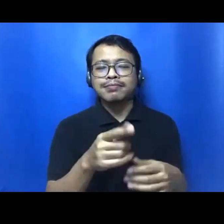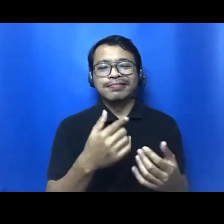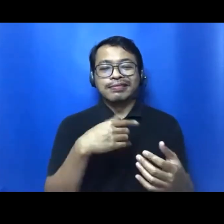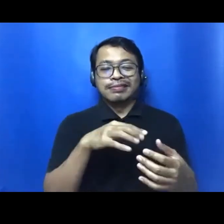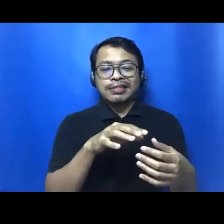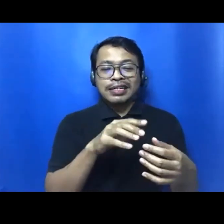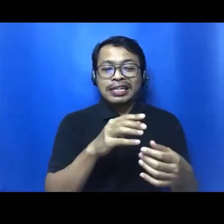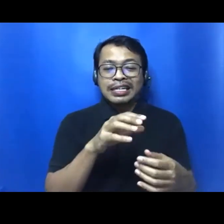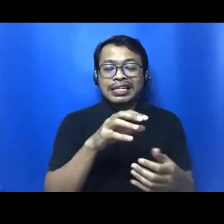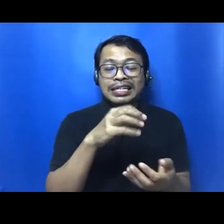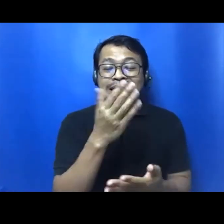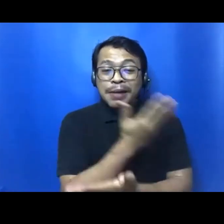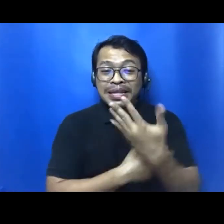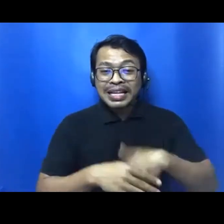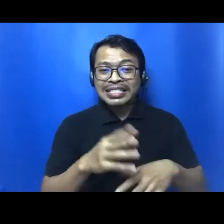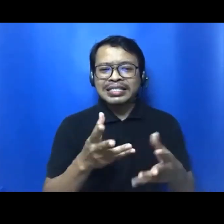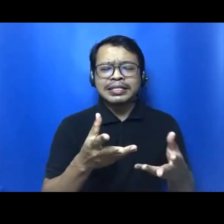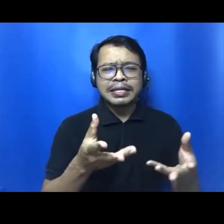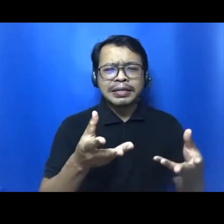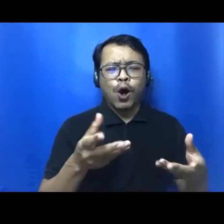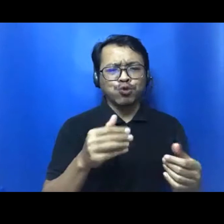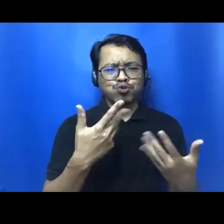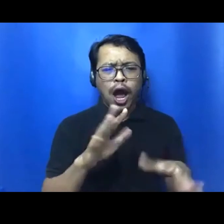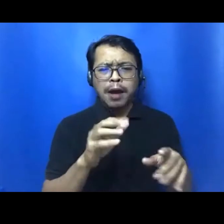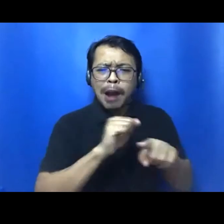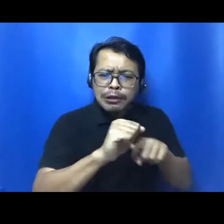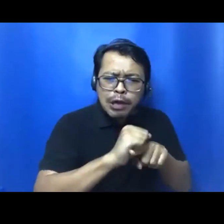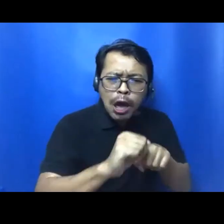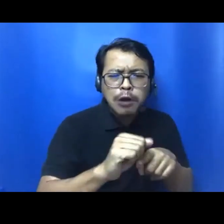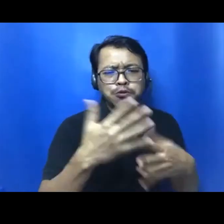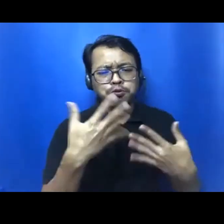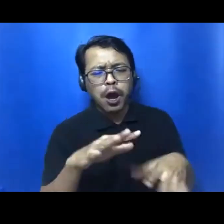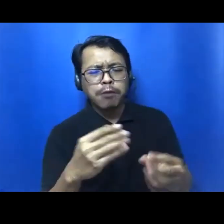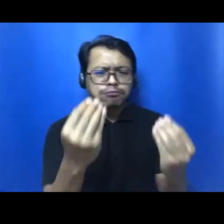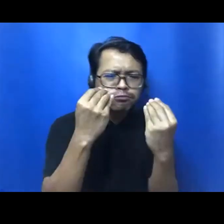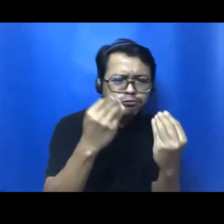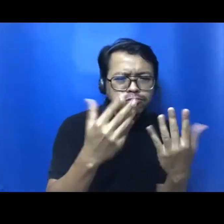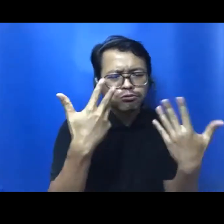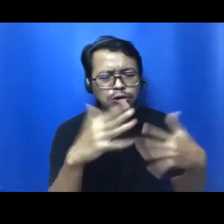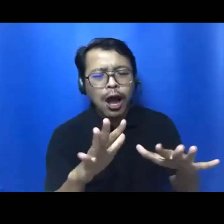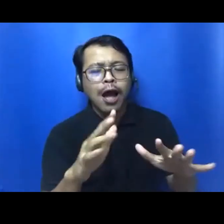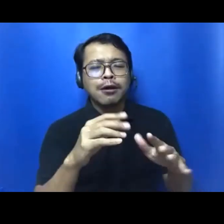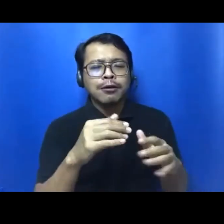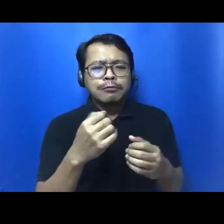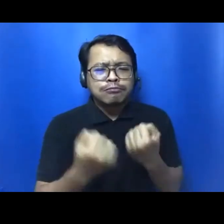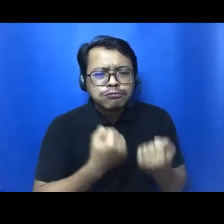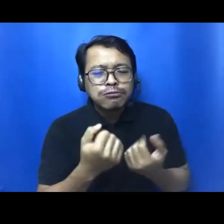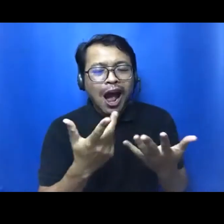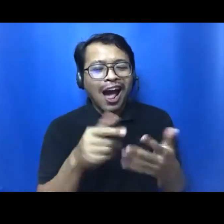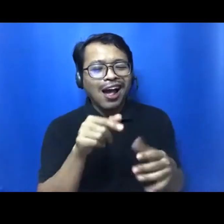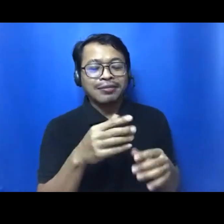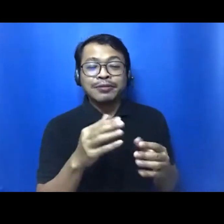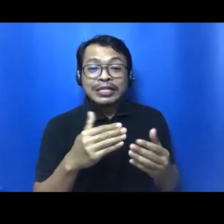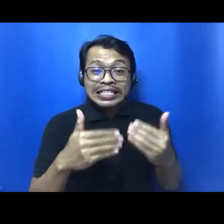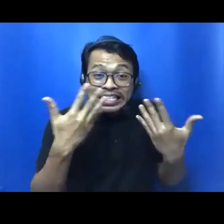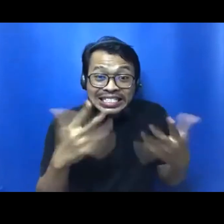kerja disabilitas yang sudah dilatih, dididik, nanti bisa secara langsung ditempatkan sesuai dengan bakat minat,